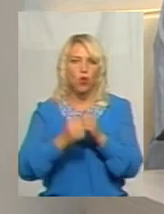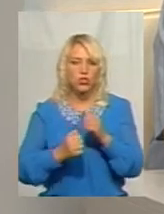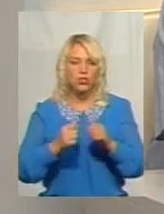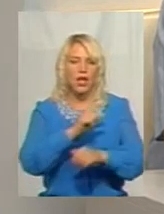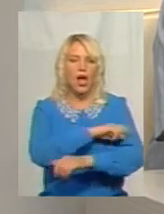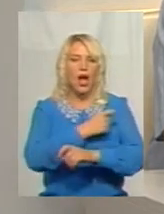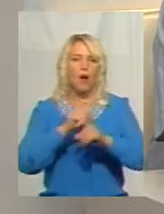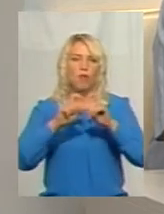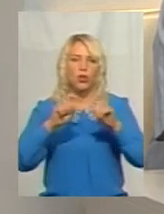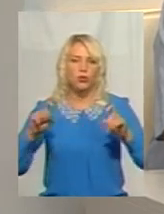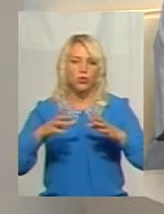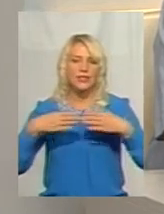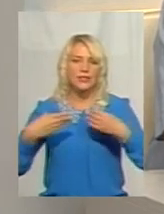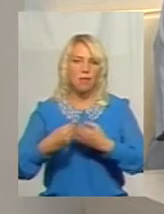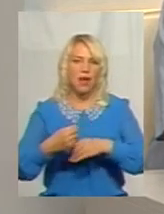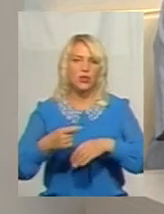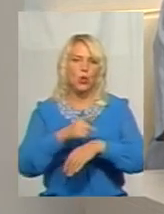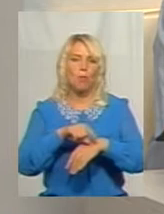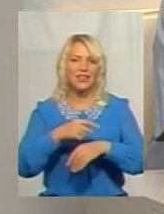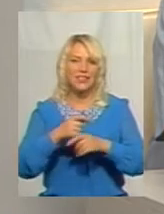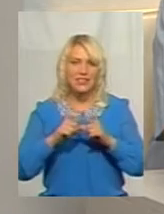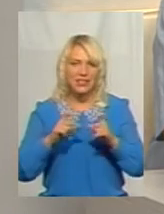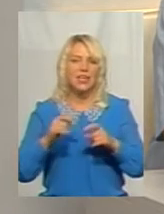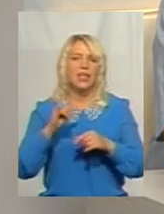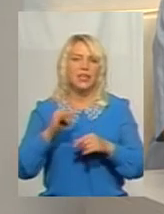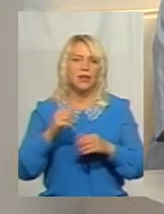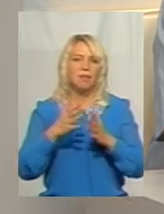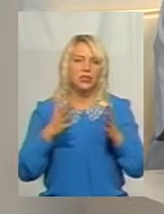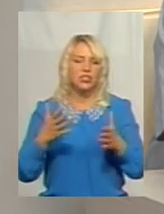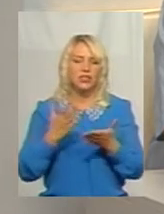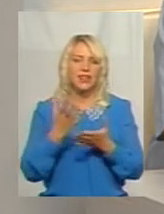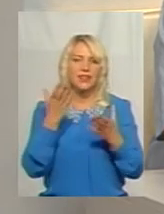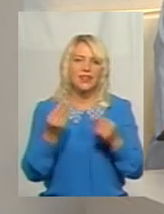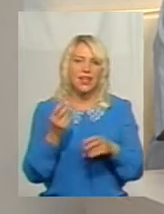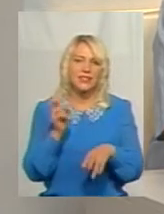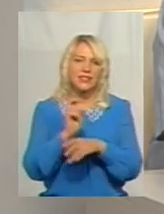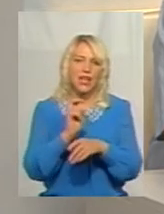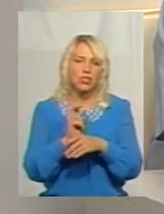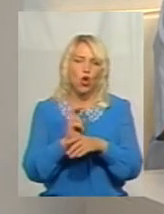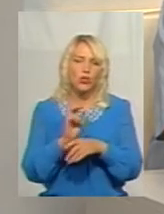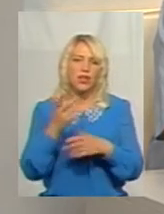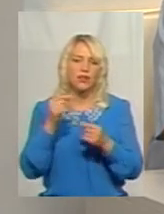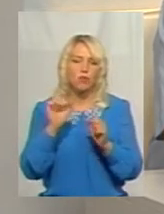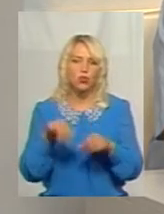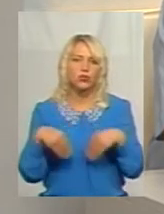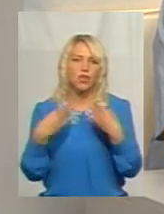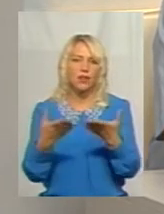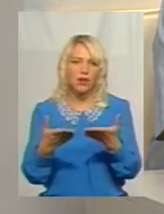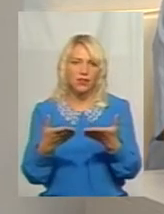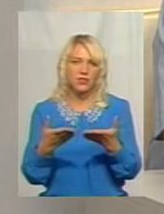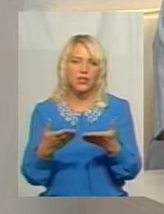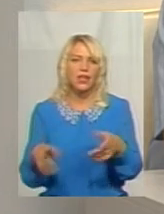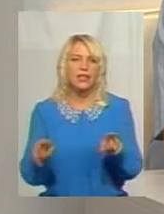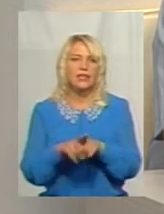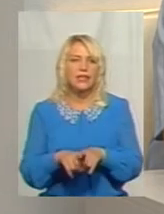амбулаторії сімейної медицини. В більшості амбулаторій створені денні стаціонари, де можуть надаватися